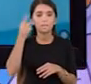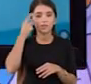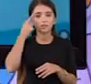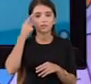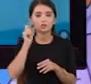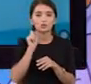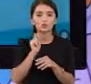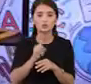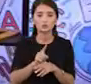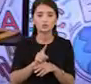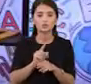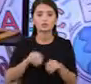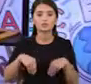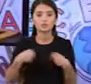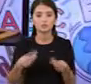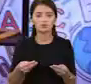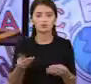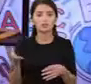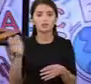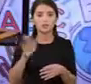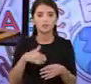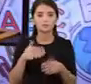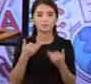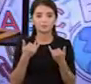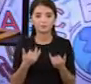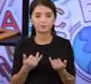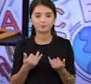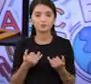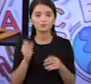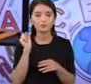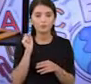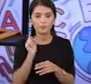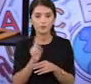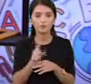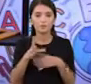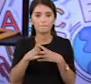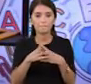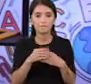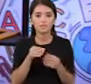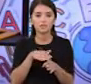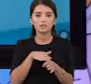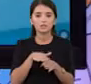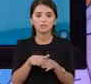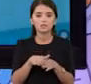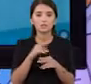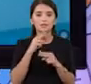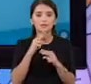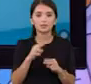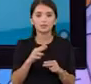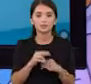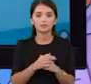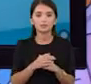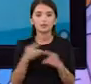mantiqiy topshiriqlar berilgan. Keling, unday bo'lsa, mana shu topshiriqlarni birgalikda bajarsak. Diqqat